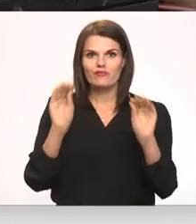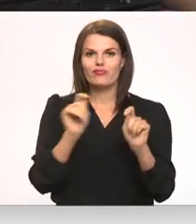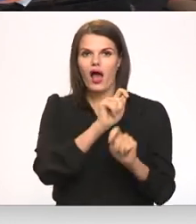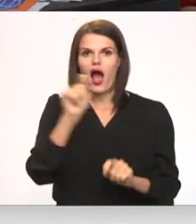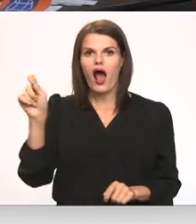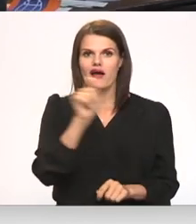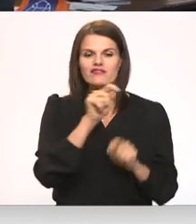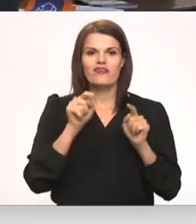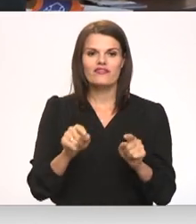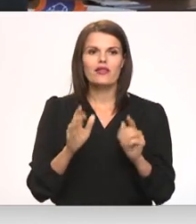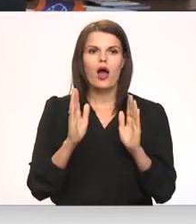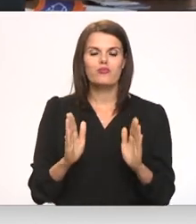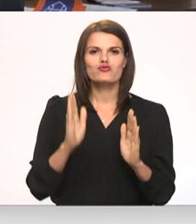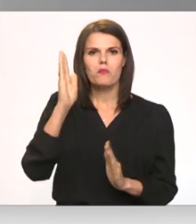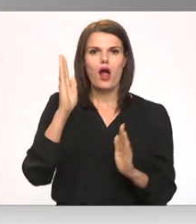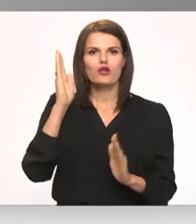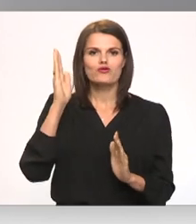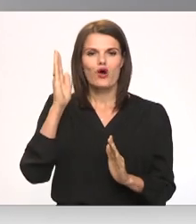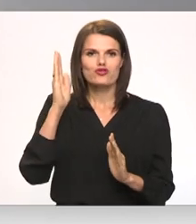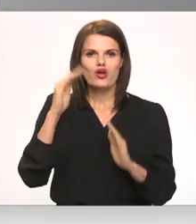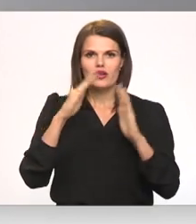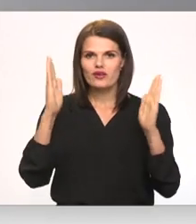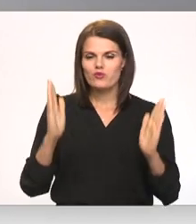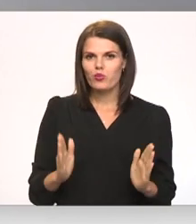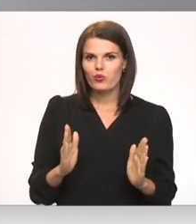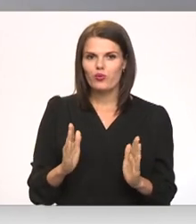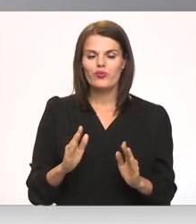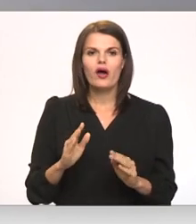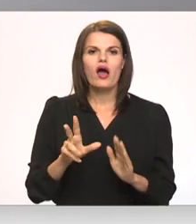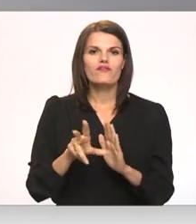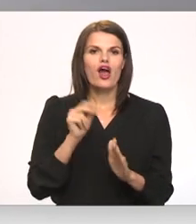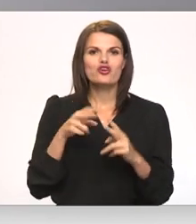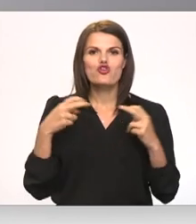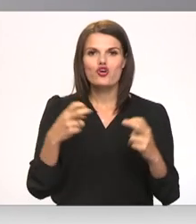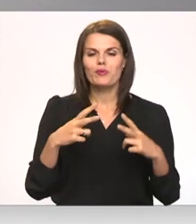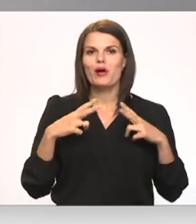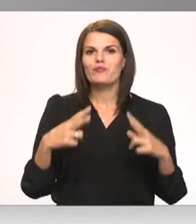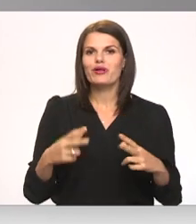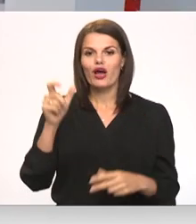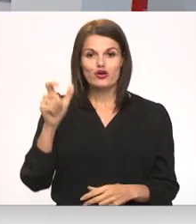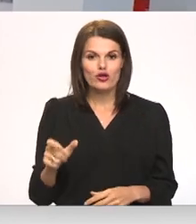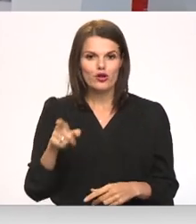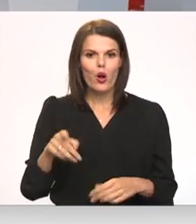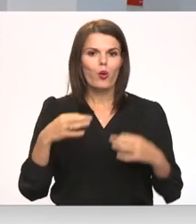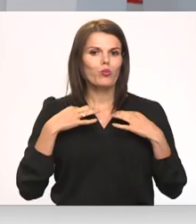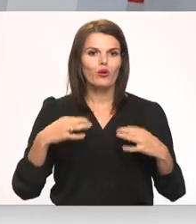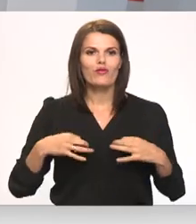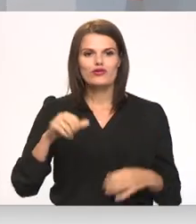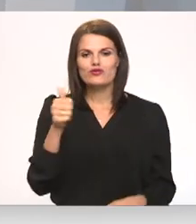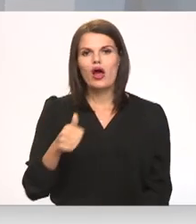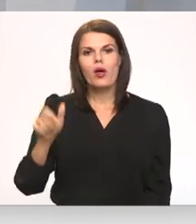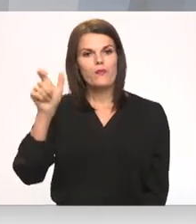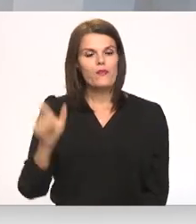būs balsošanas būda. Pati vēlēšanu komisijas priekšsēdētāja ir profesionāla